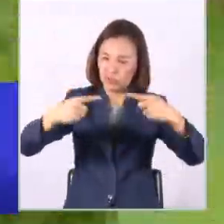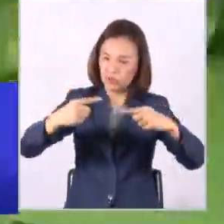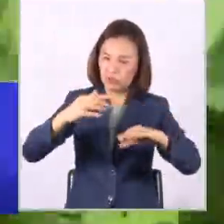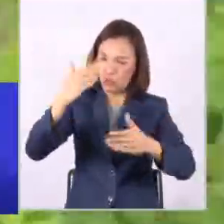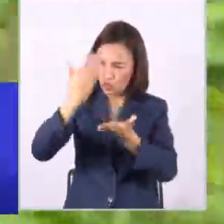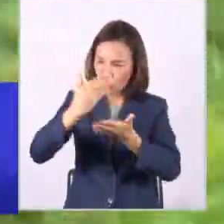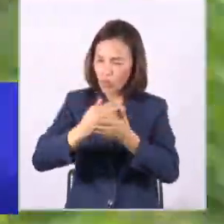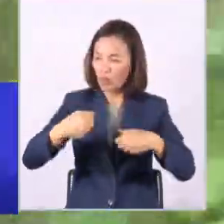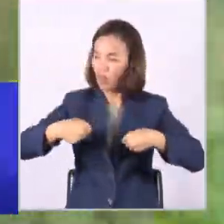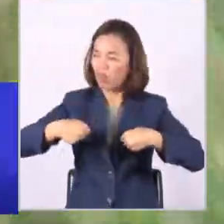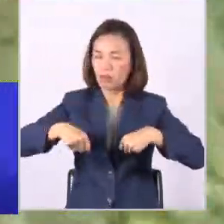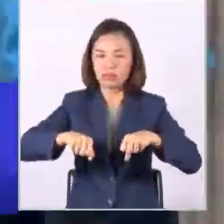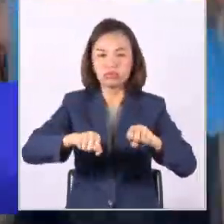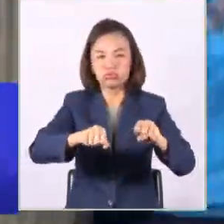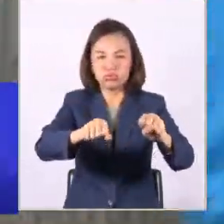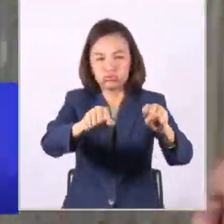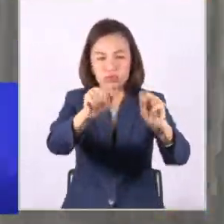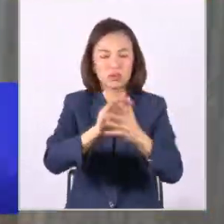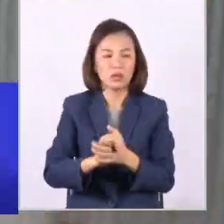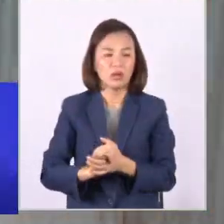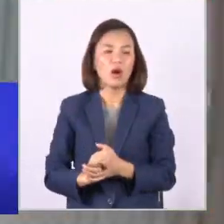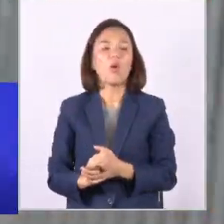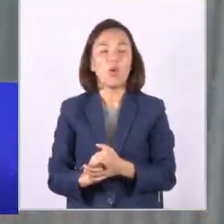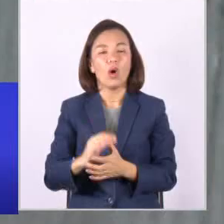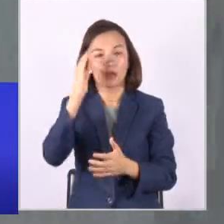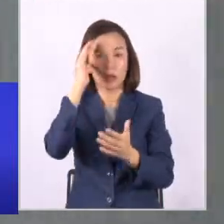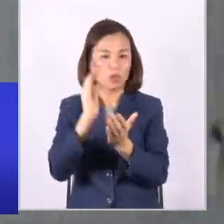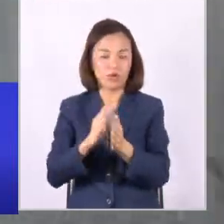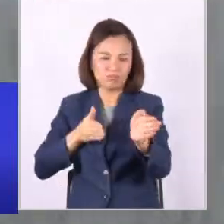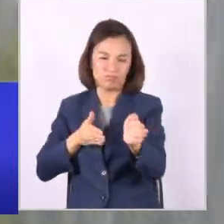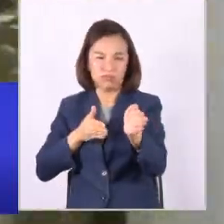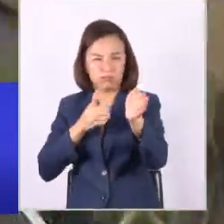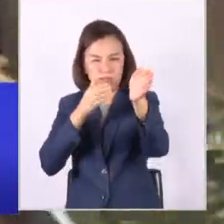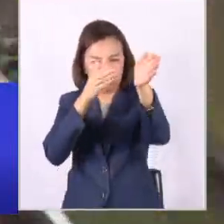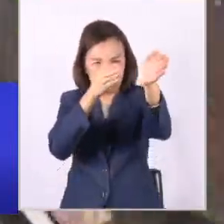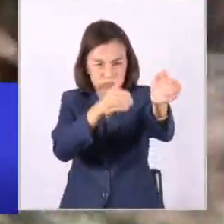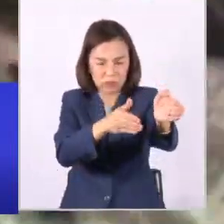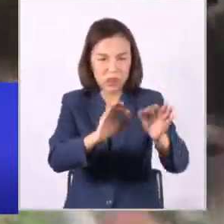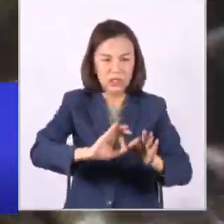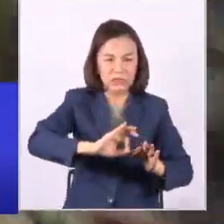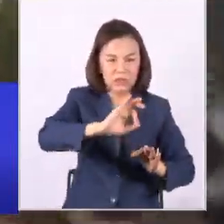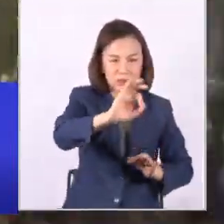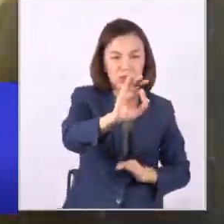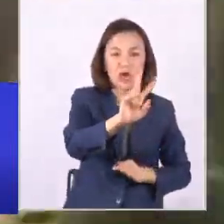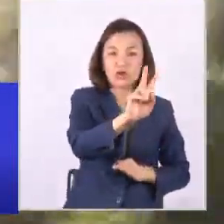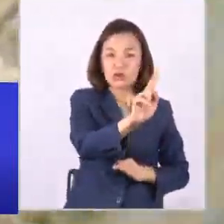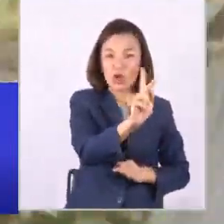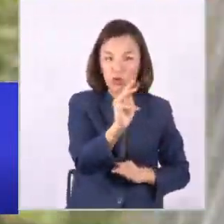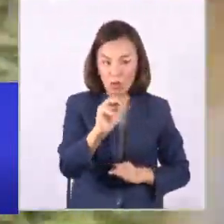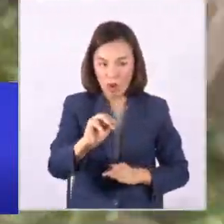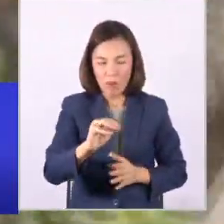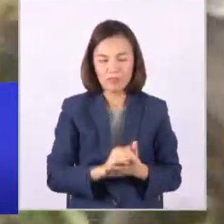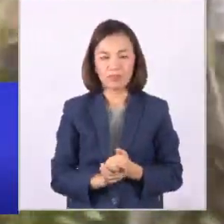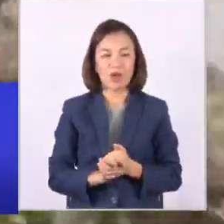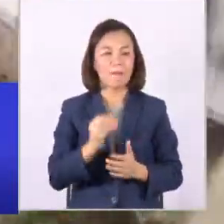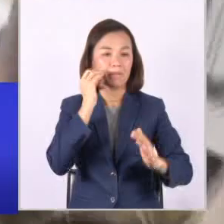ำรวจค่ะนี่ตำรวจนี่ก็ขี่ตาม2กิโลเมตรอย่างที่ว่านะจนกระทั่งมาจุดนี้ค่ะเหมือนกับเป็นบ้านเรือนของชาวบ้านนะคะตามใหญ่เ